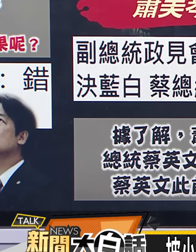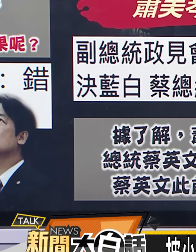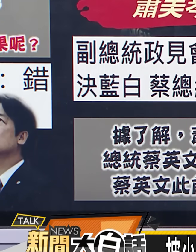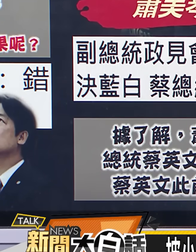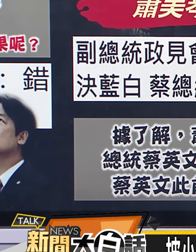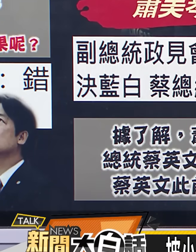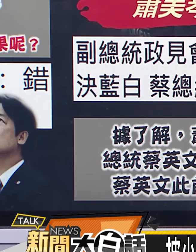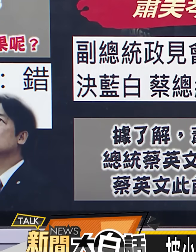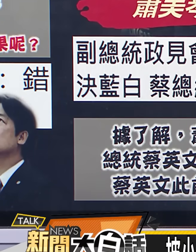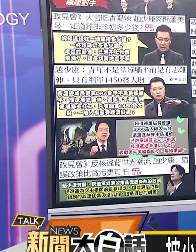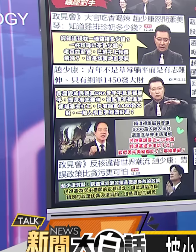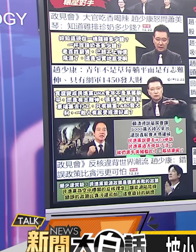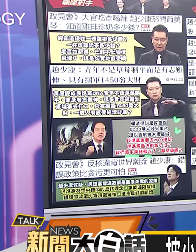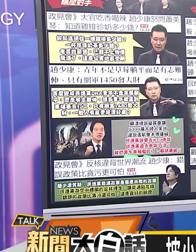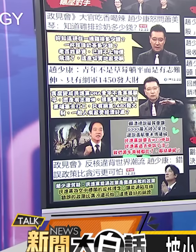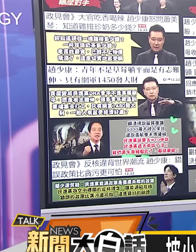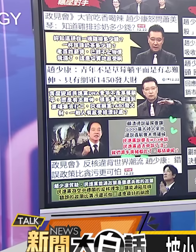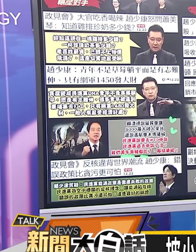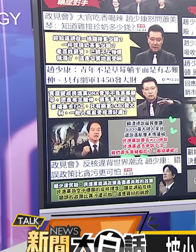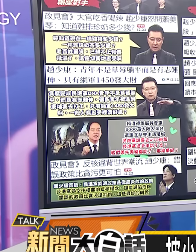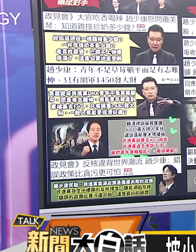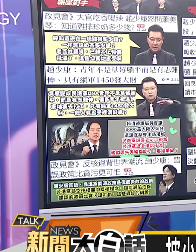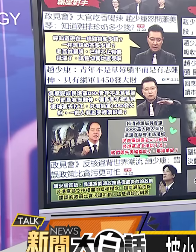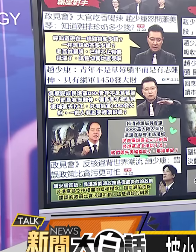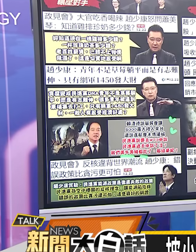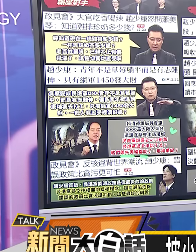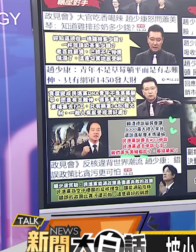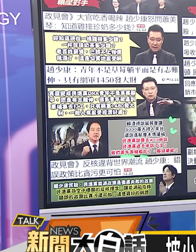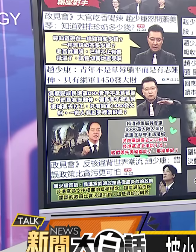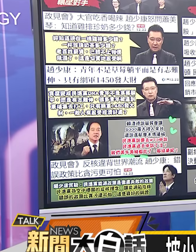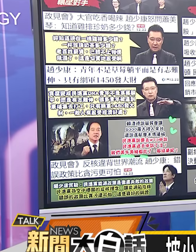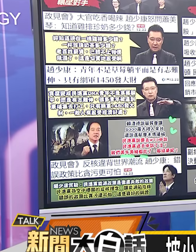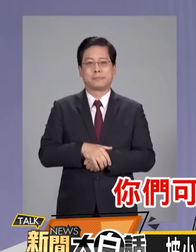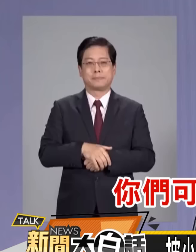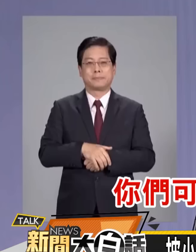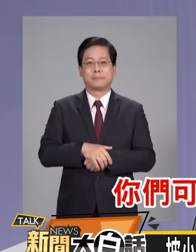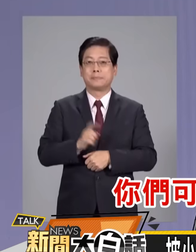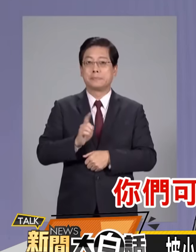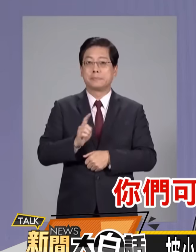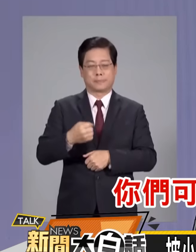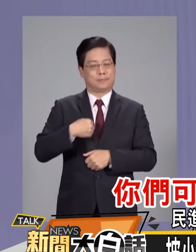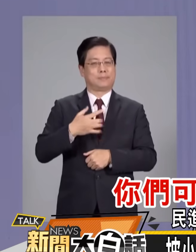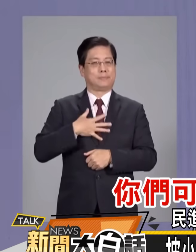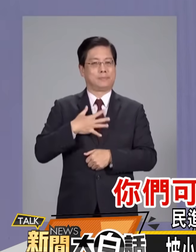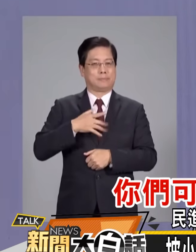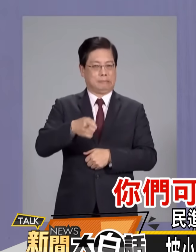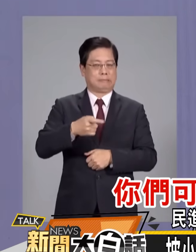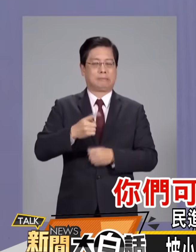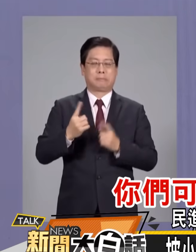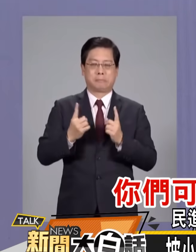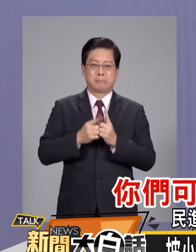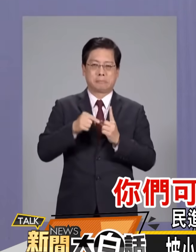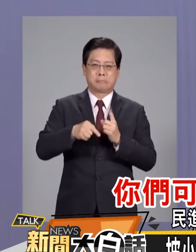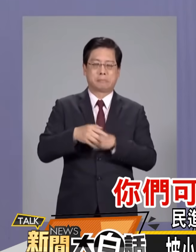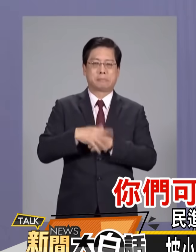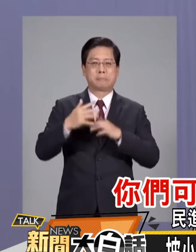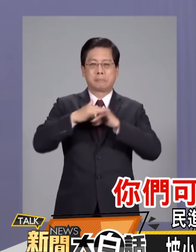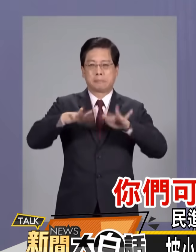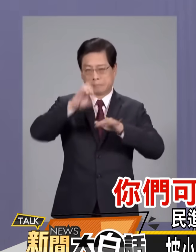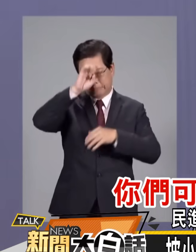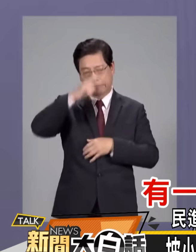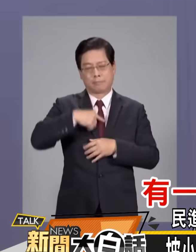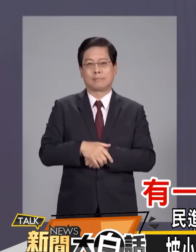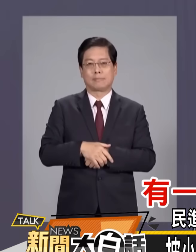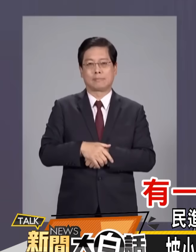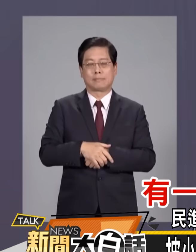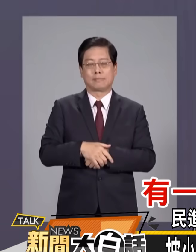实就多次叮咛了。我们先看到一下昨天的一小段片段。 我知道你们可能觉得民进党不